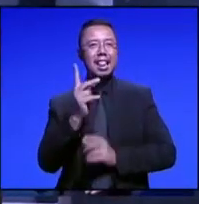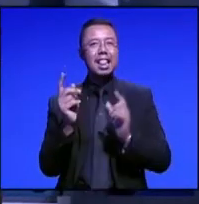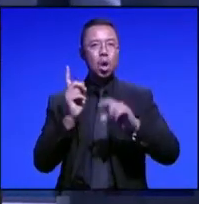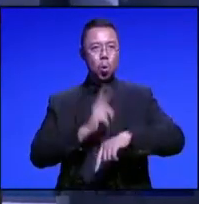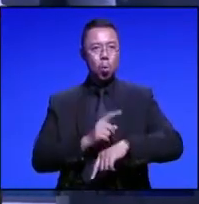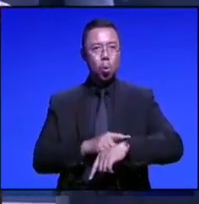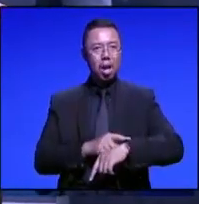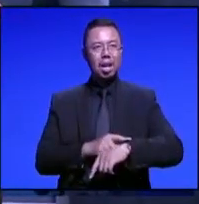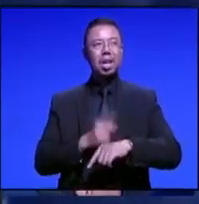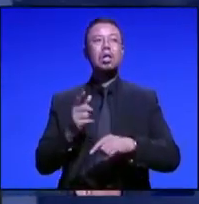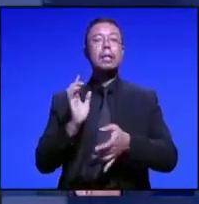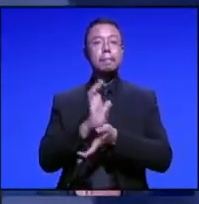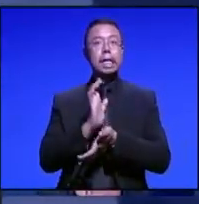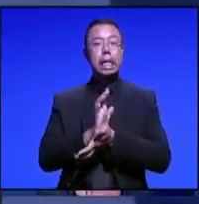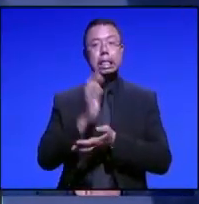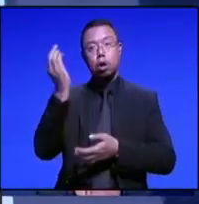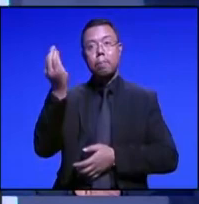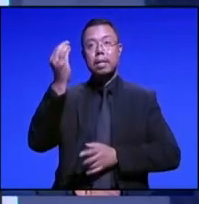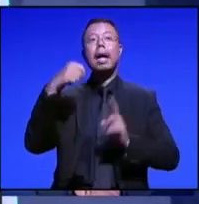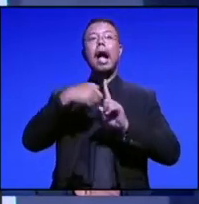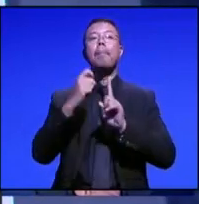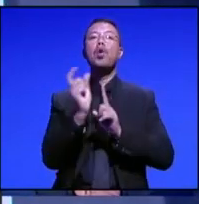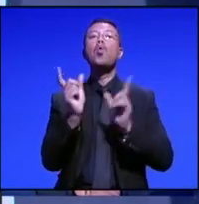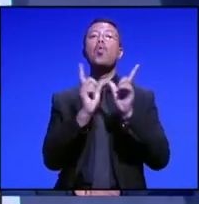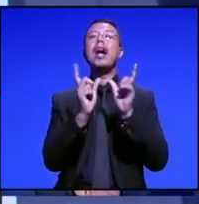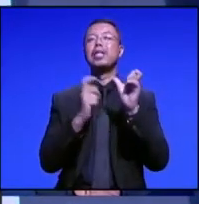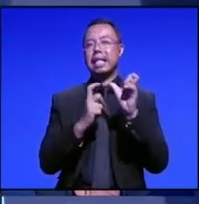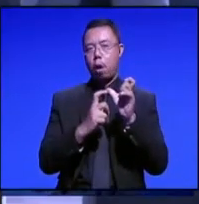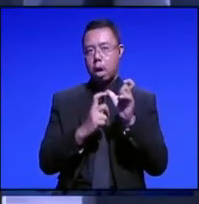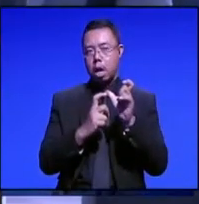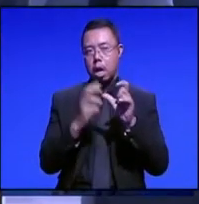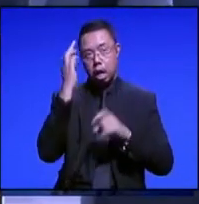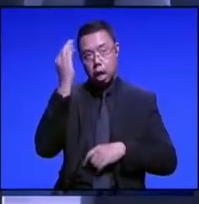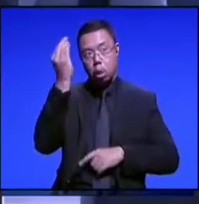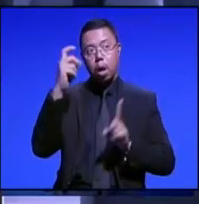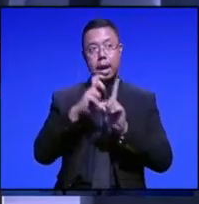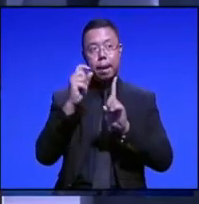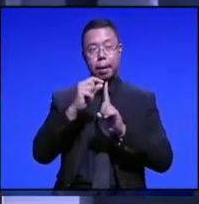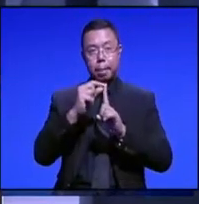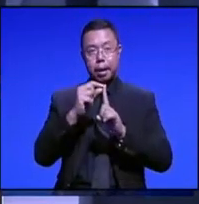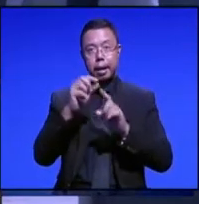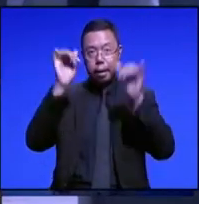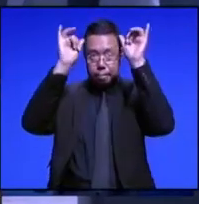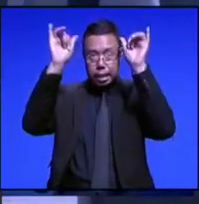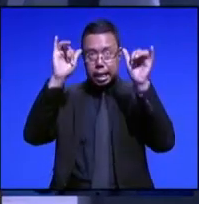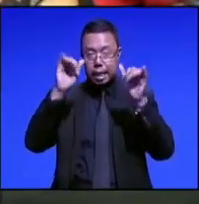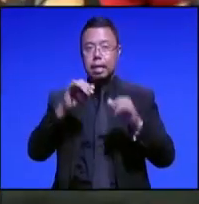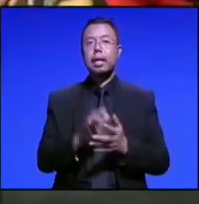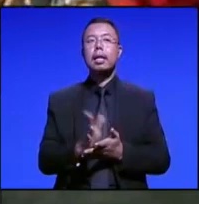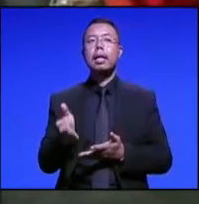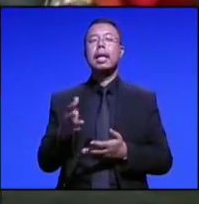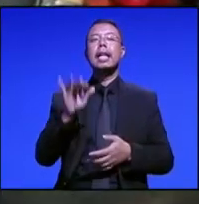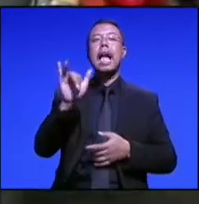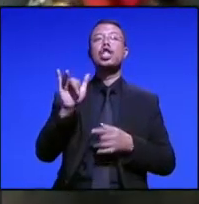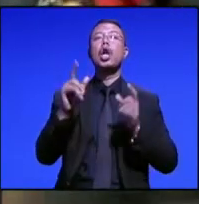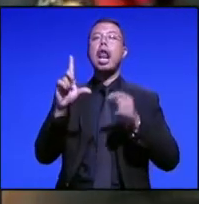juga melibatkan ex-komisioner KPU Wahyu Setiawan. Ketua DPP PDIP Bidang Hukum dan Hak Asasi Manusia